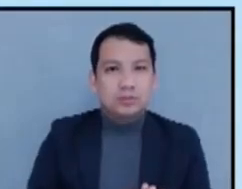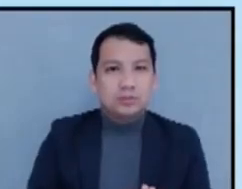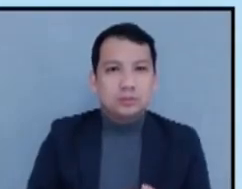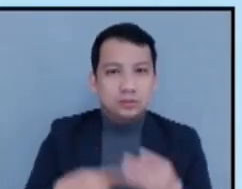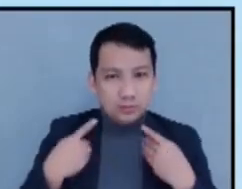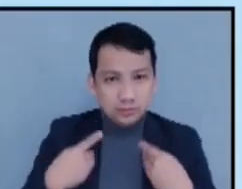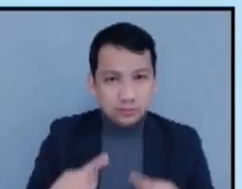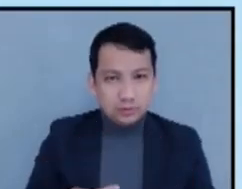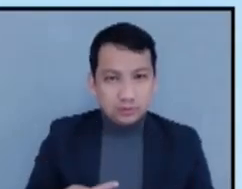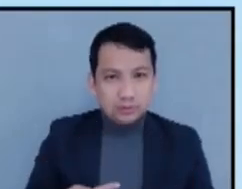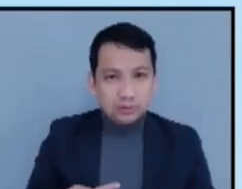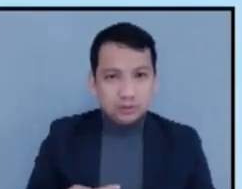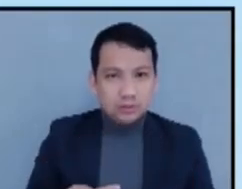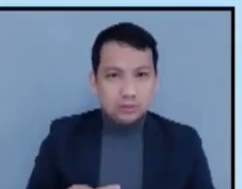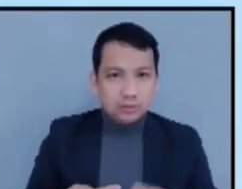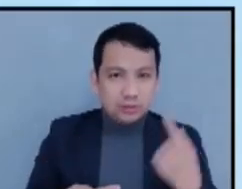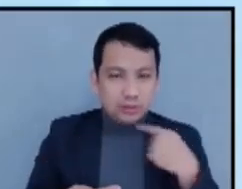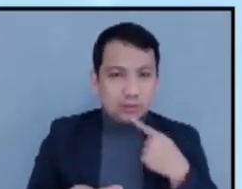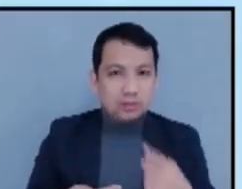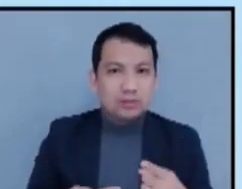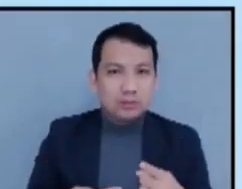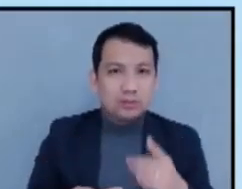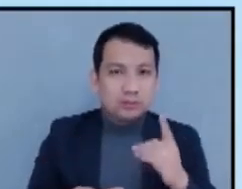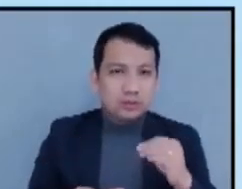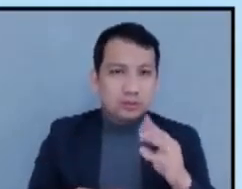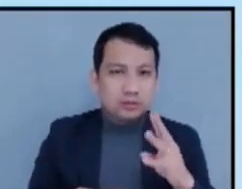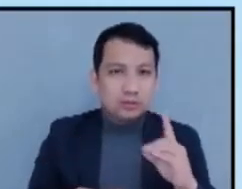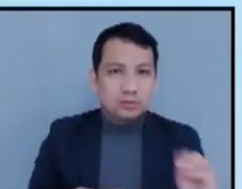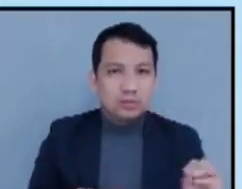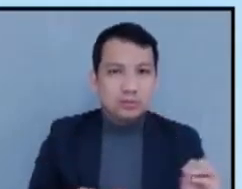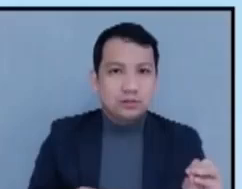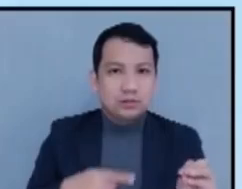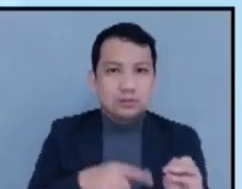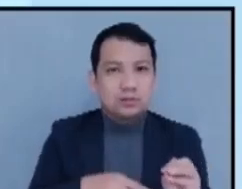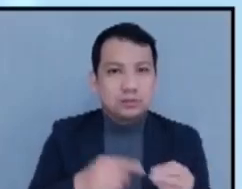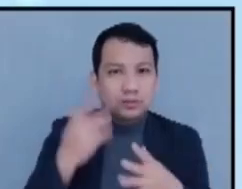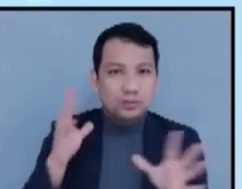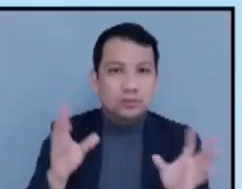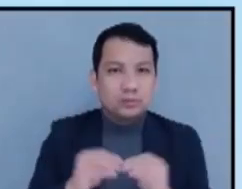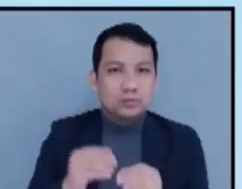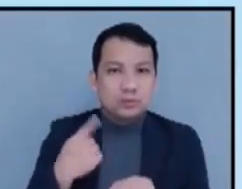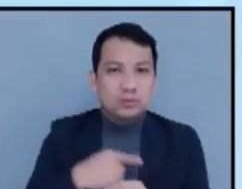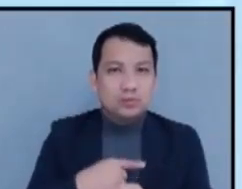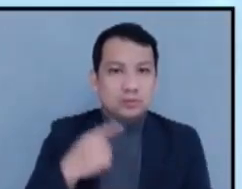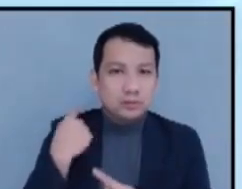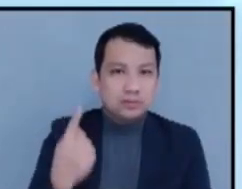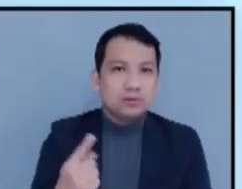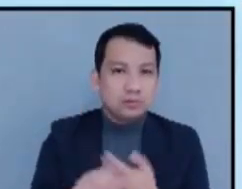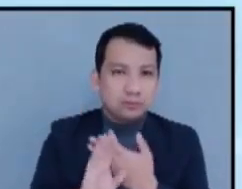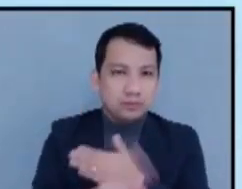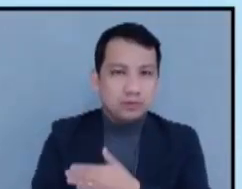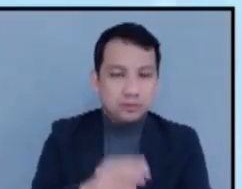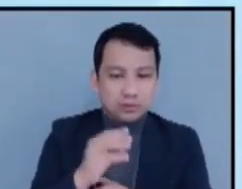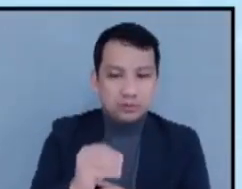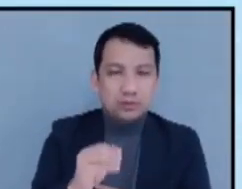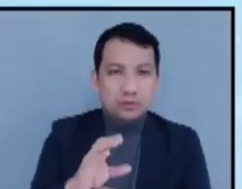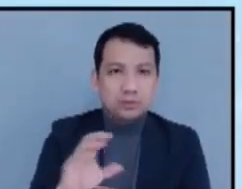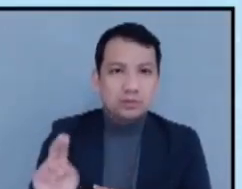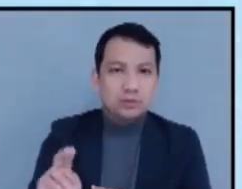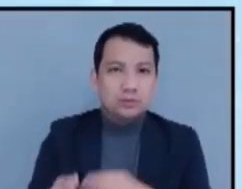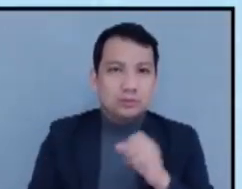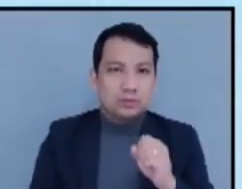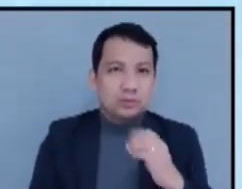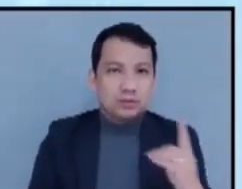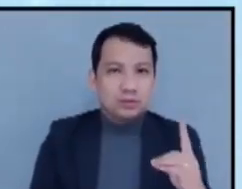at mask na costume ni Dr. Doom. Ang exciting revelation na ito ay nangyari sa pagbabalik ng Marvel Studios sa San Diego